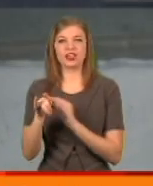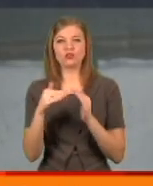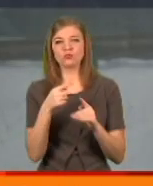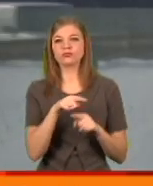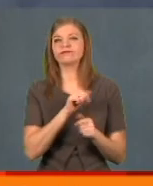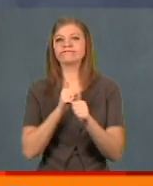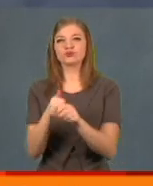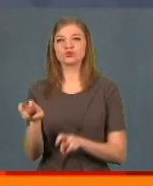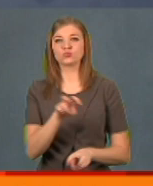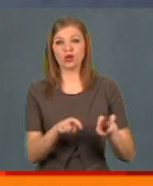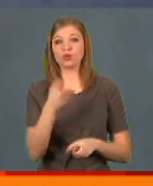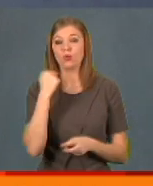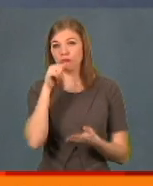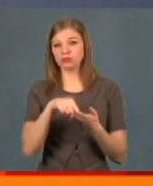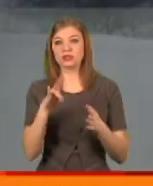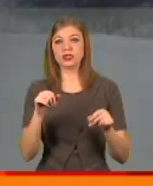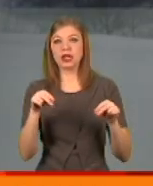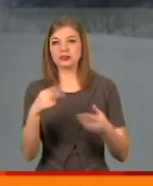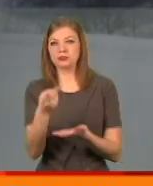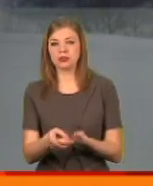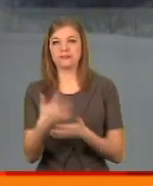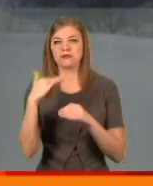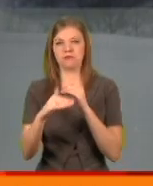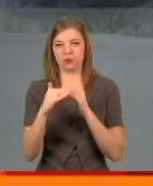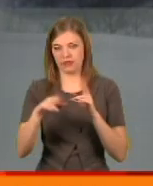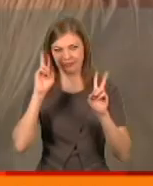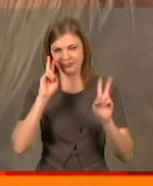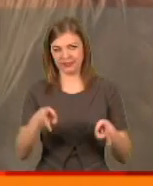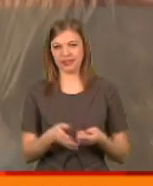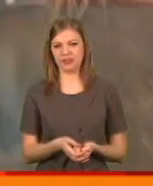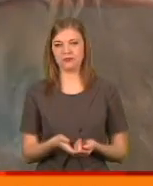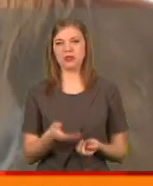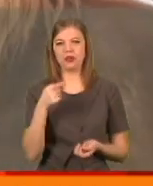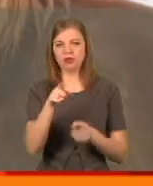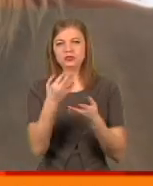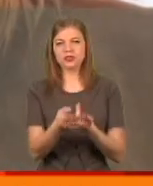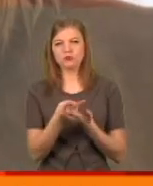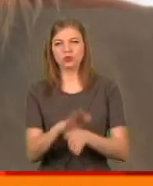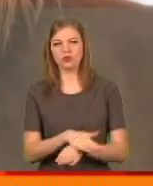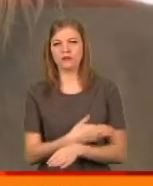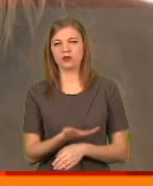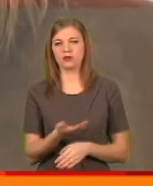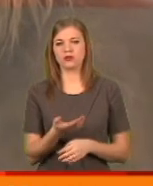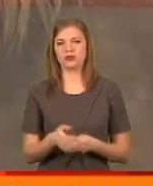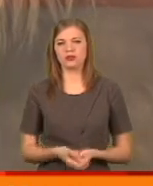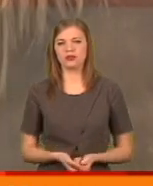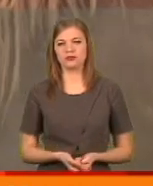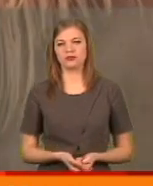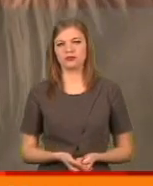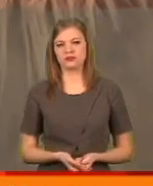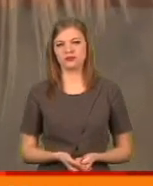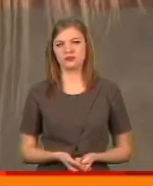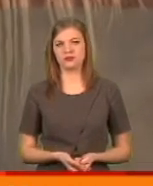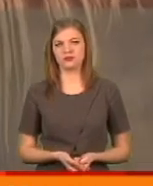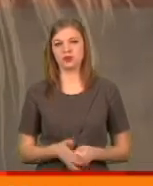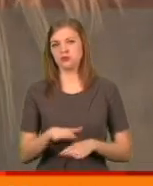її шукати. Як опинився на землі серед поля, не знає. Довго так пролежали? Ну, я спить пінавшники.